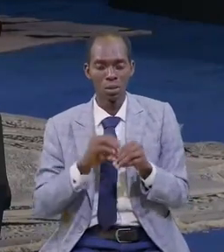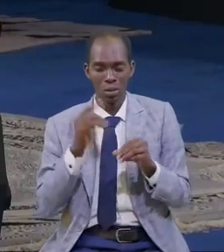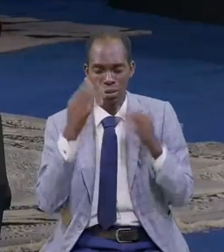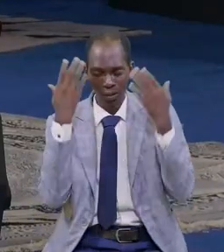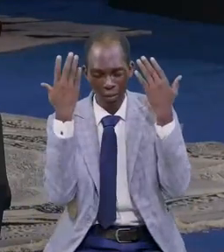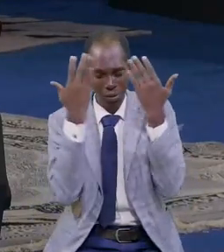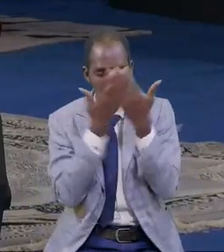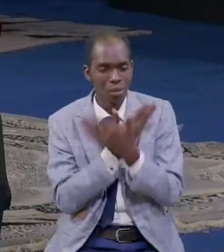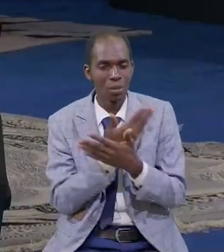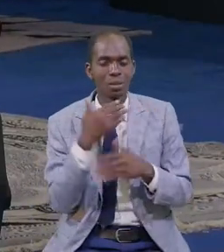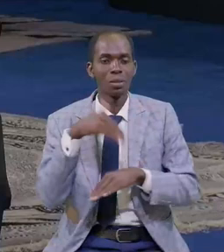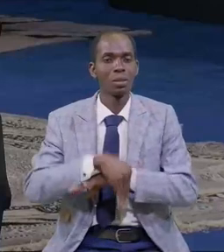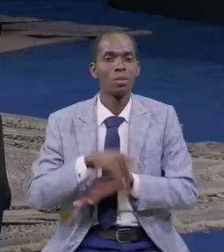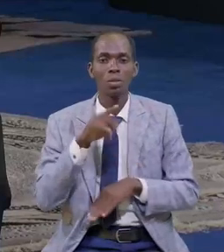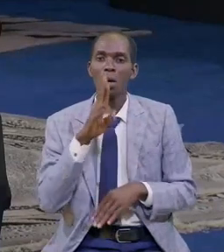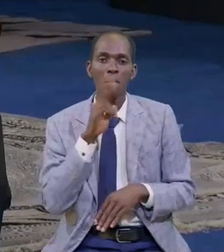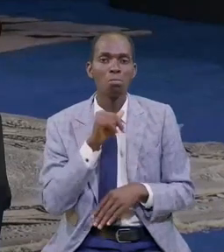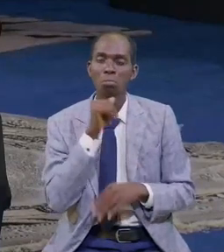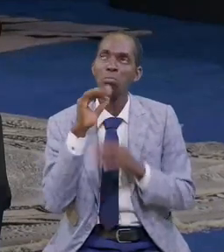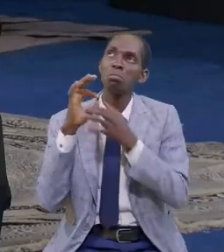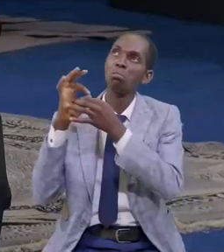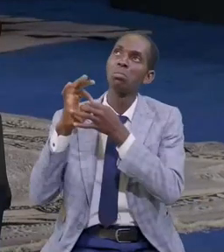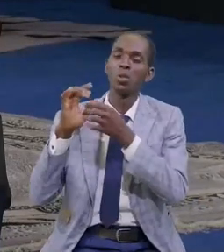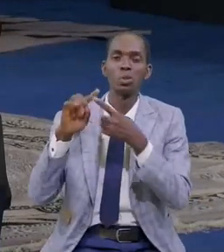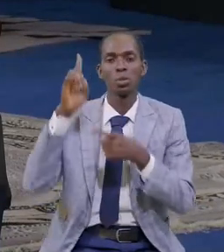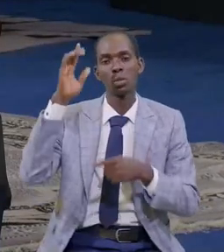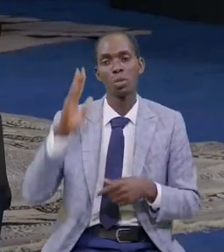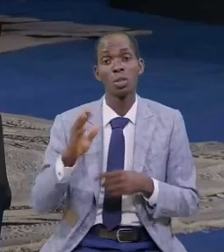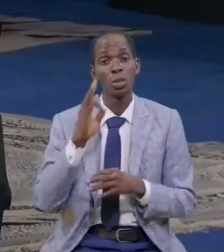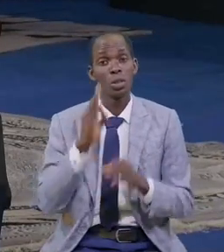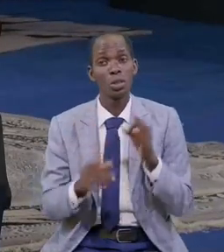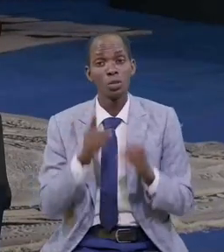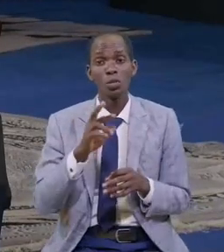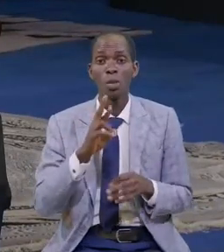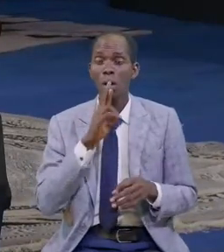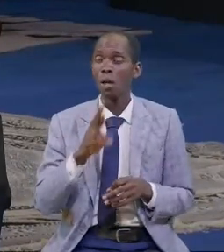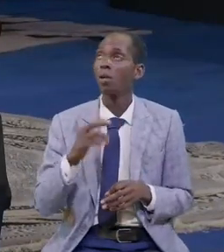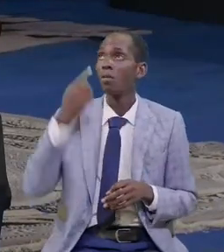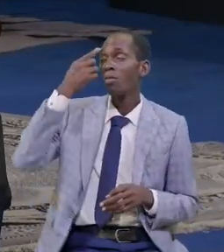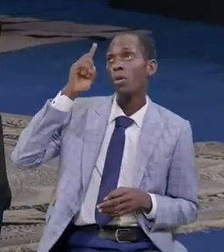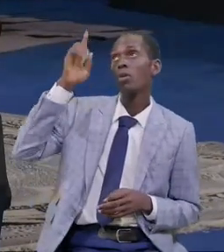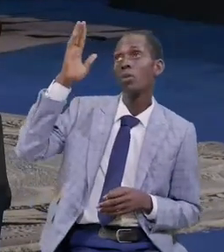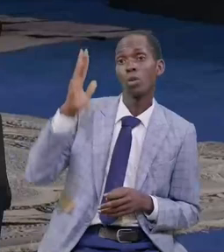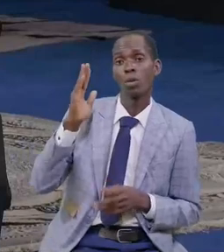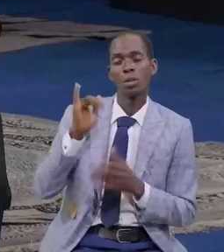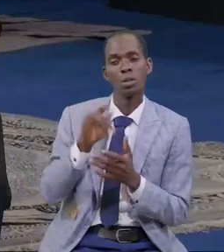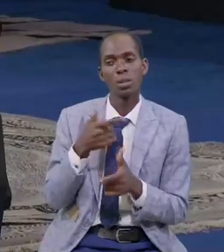ténèbres mais vous n'êtes pas de Dieu si vous êtes de Dieu et que vous êtes